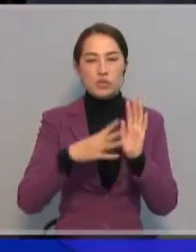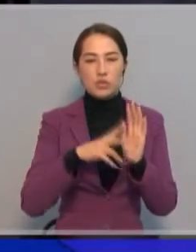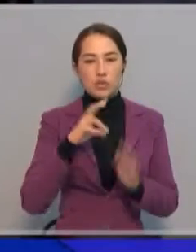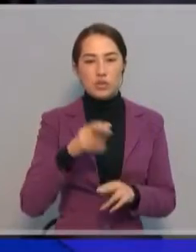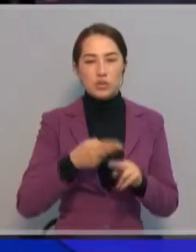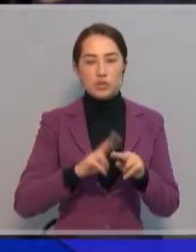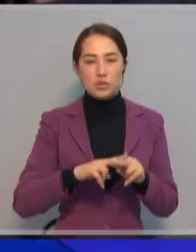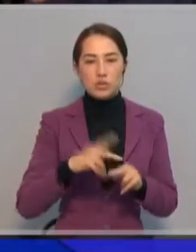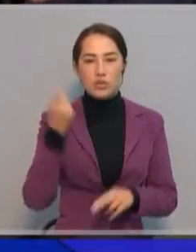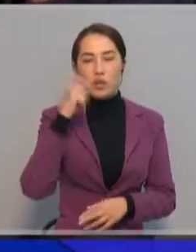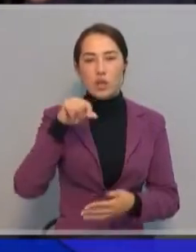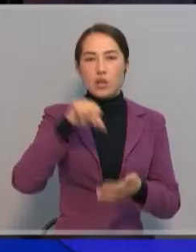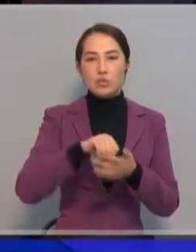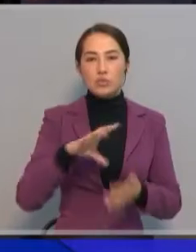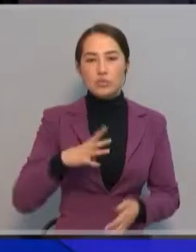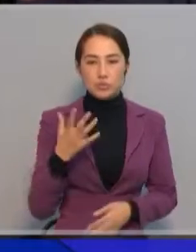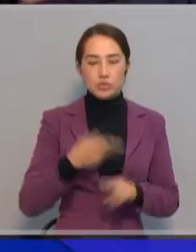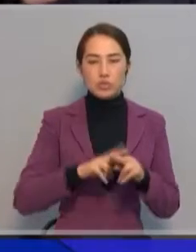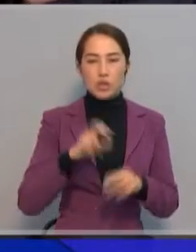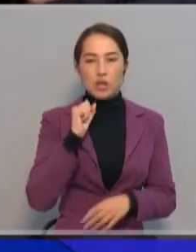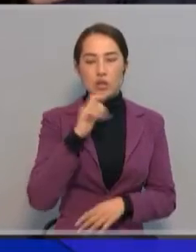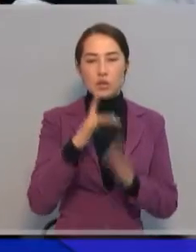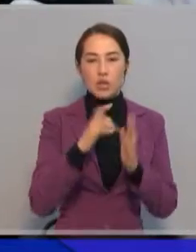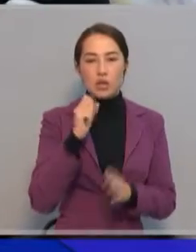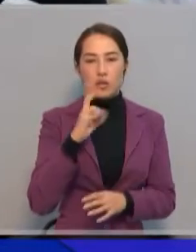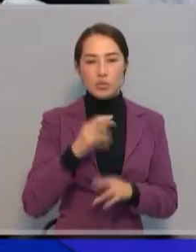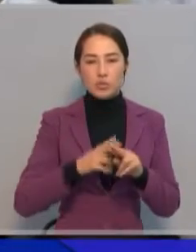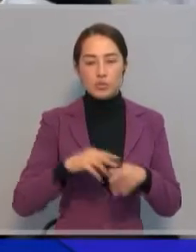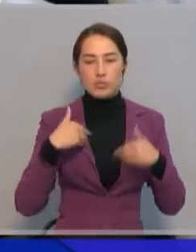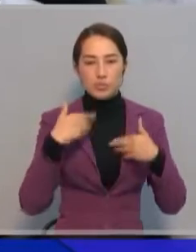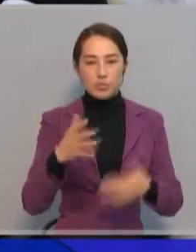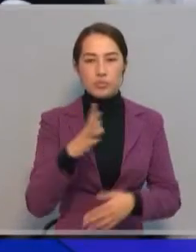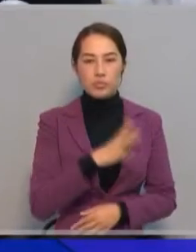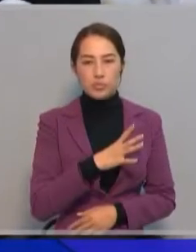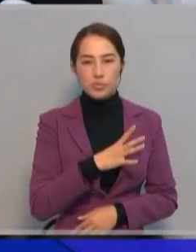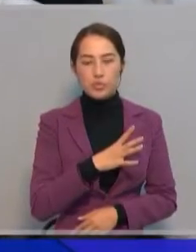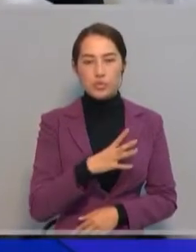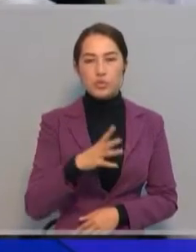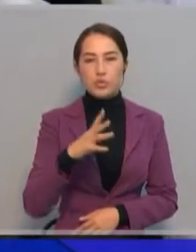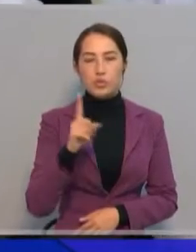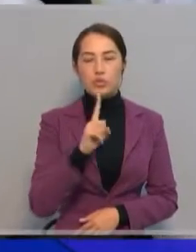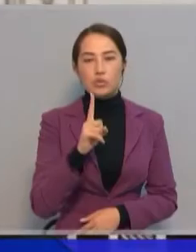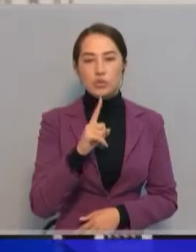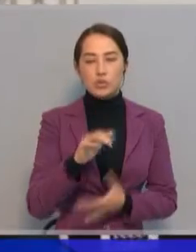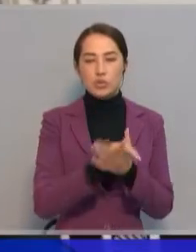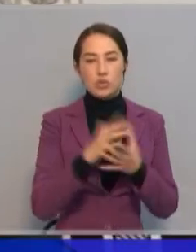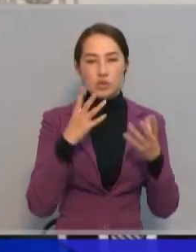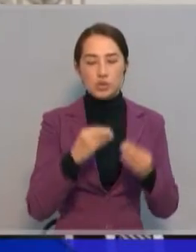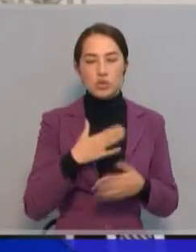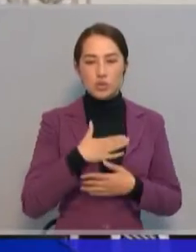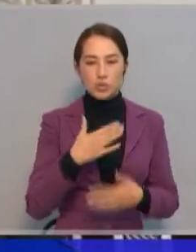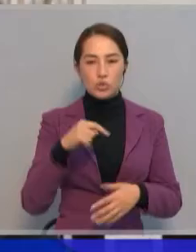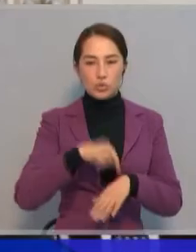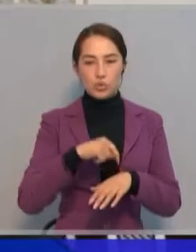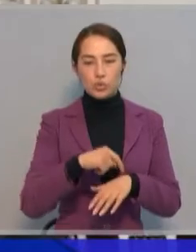Қан майдан куәгерін бүгін қала әкімі арнайы құттықтады. Жалындаған жастық шағында мұз жастанып қар жамылған жанға бүгінгі бейбіт өмір үшін алғыс